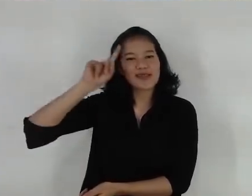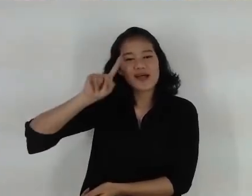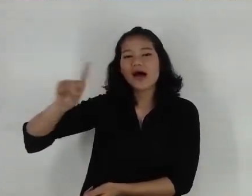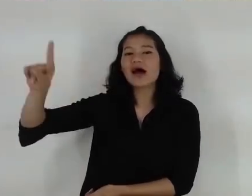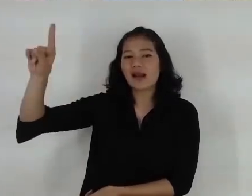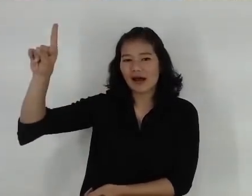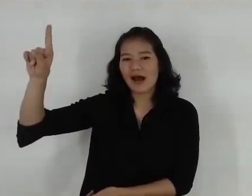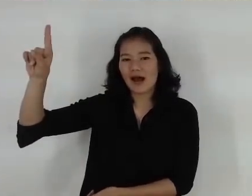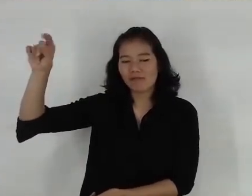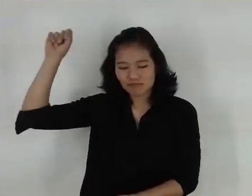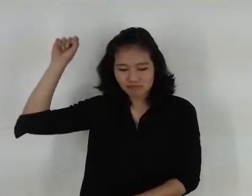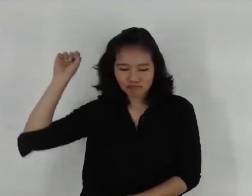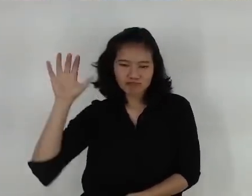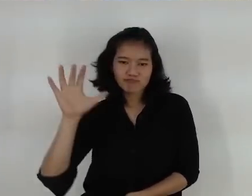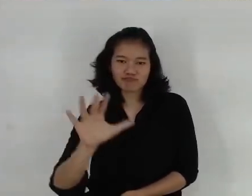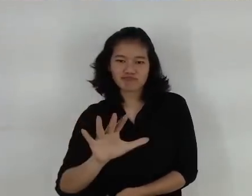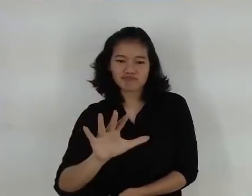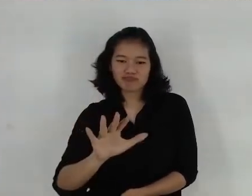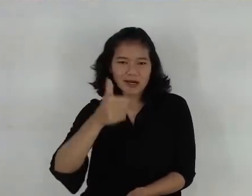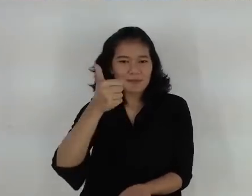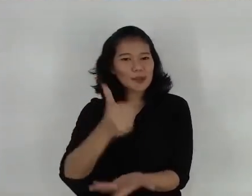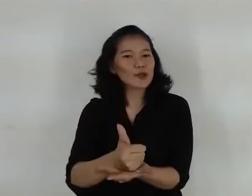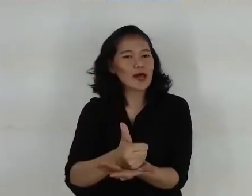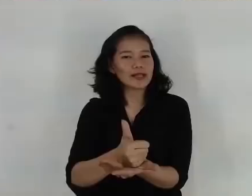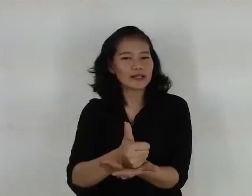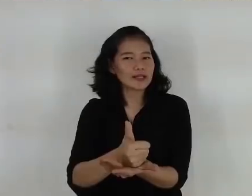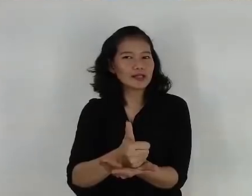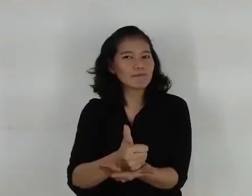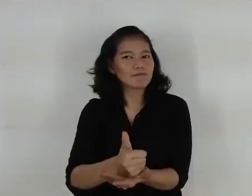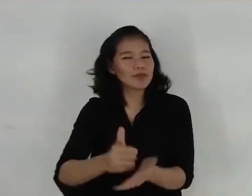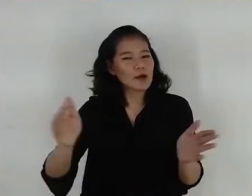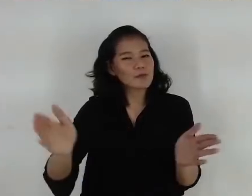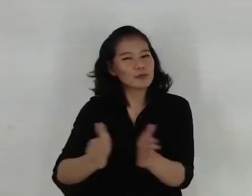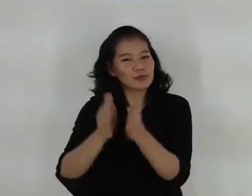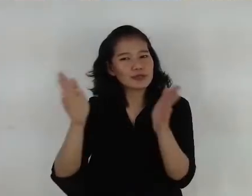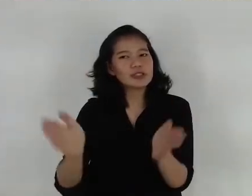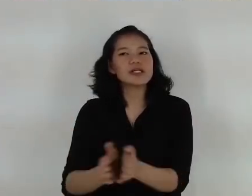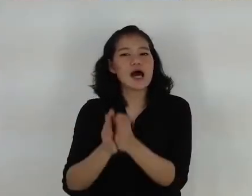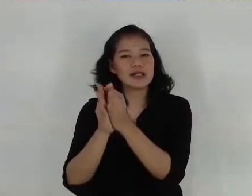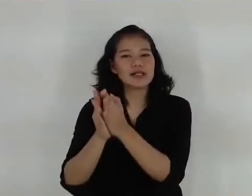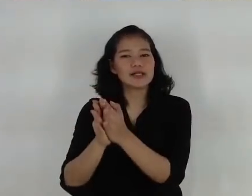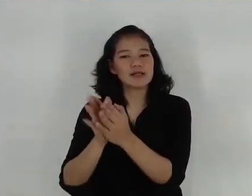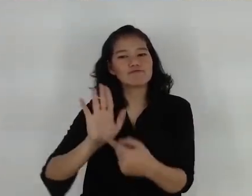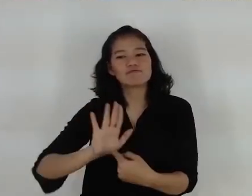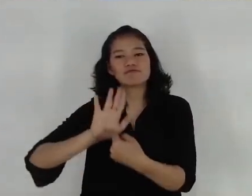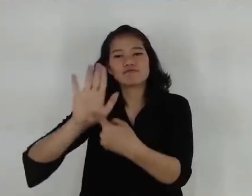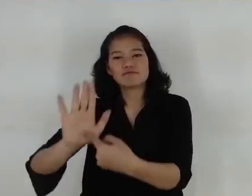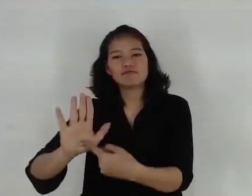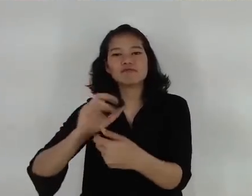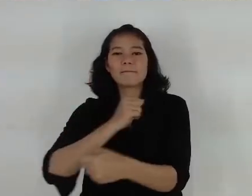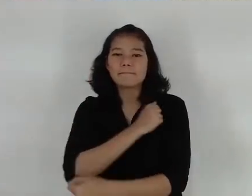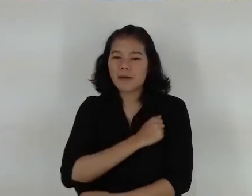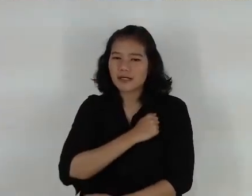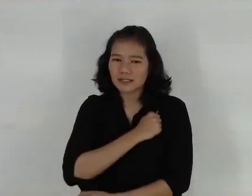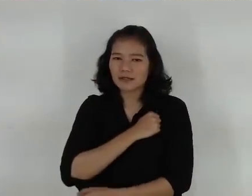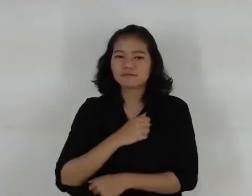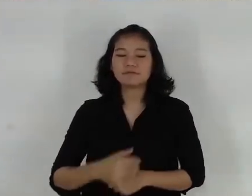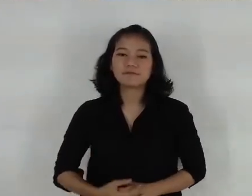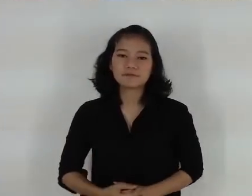akan menumbuhkan kebenaran dan puji-pujian di depan semua bangsa-bangsa